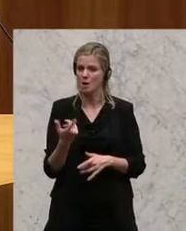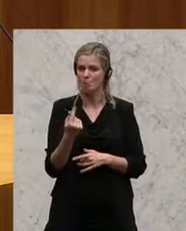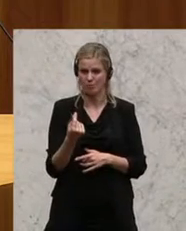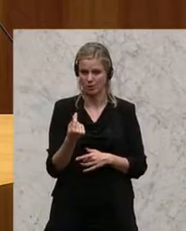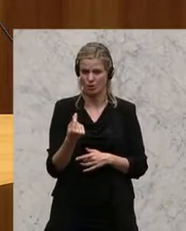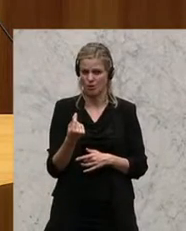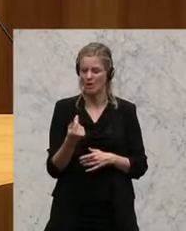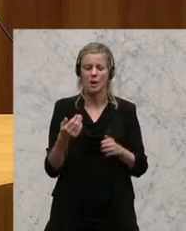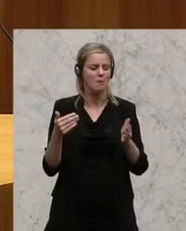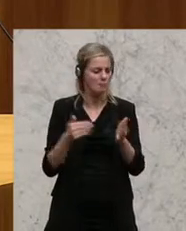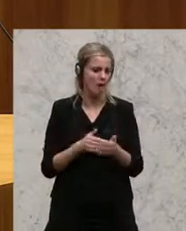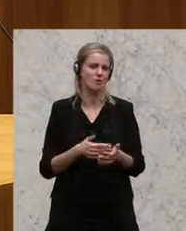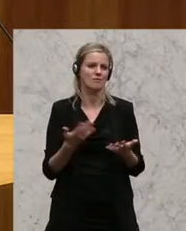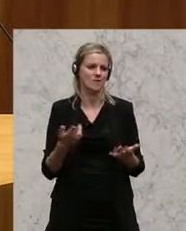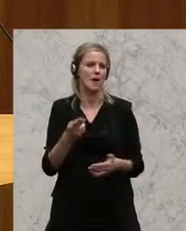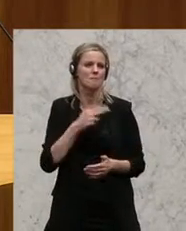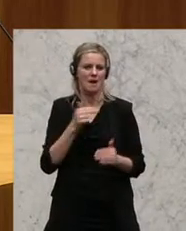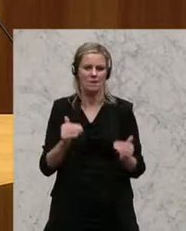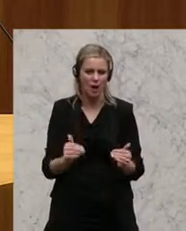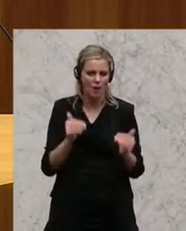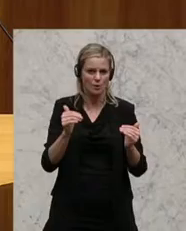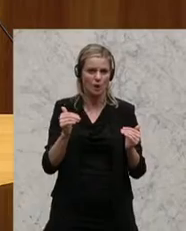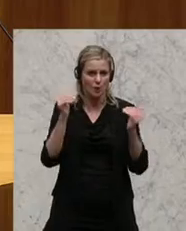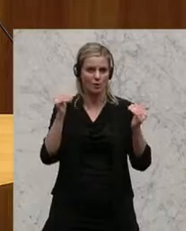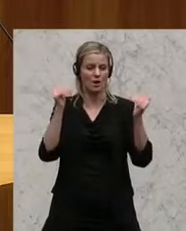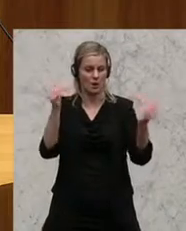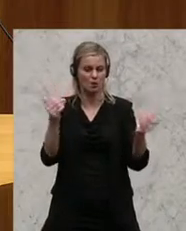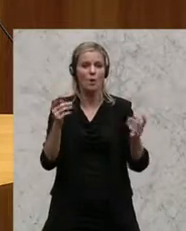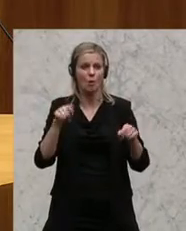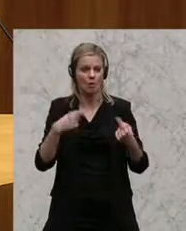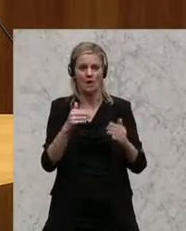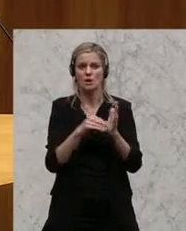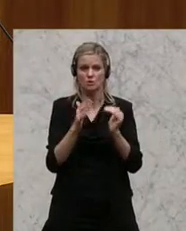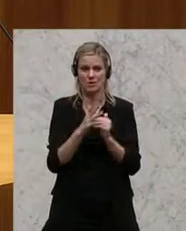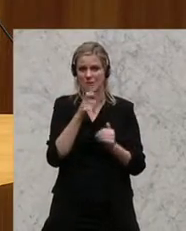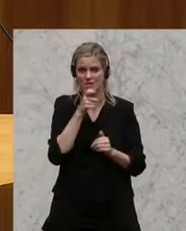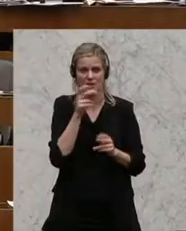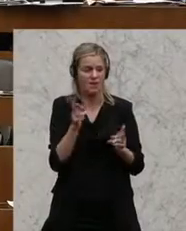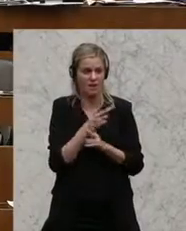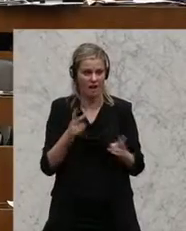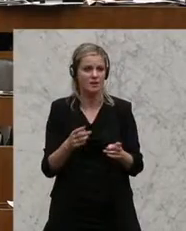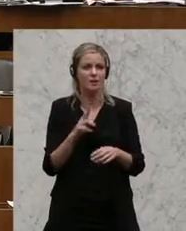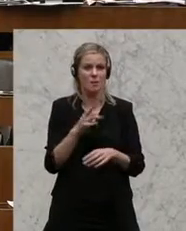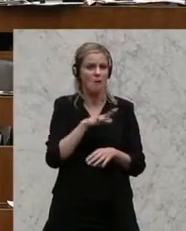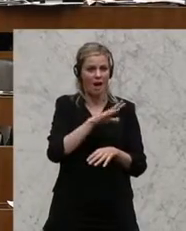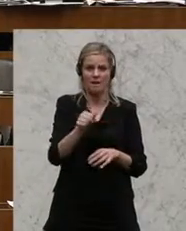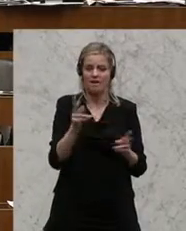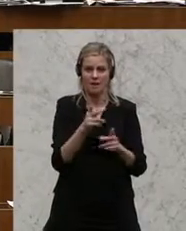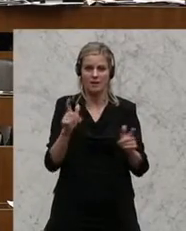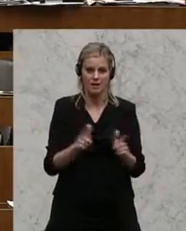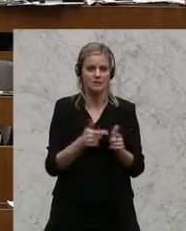gewaltigen Prämienerhöhungen kommen wird, bis das System letztlich unversicherbar ist, weil es zu Vertragskündigungen kommt, weil